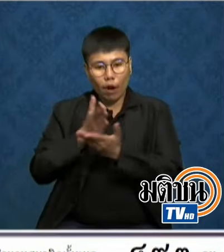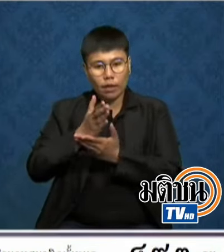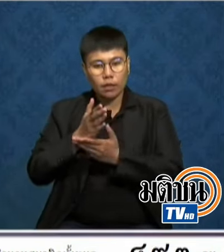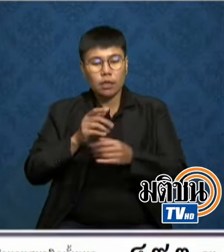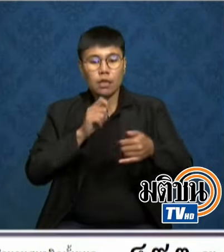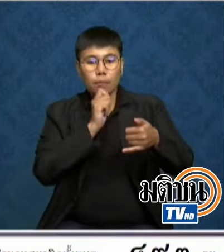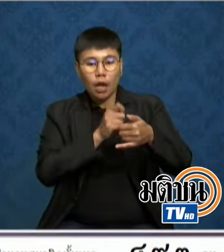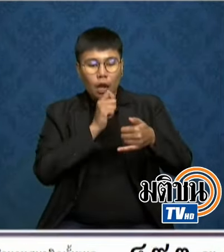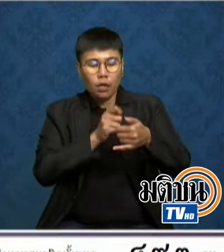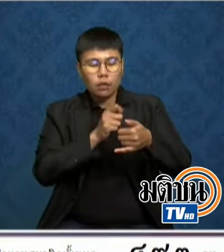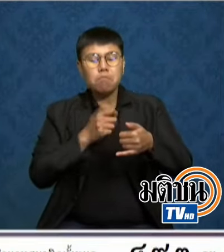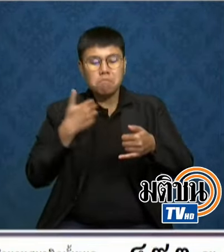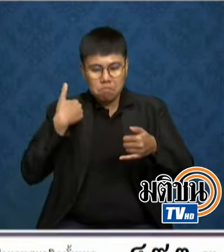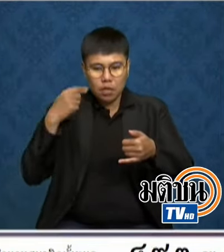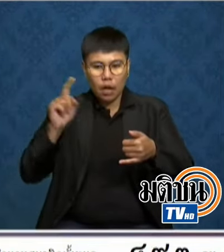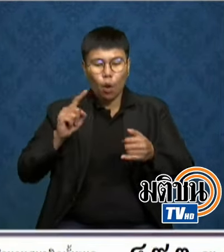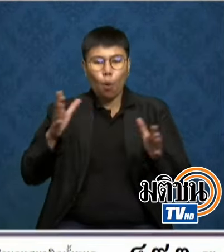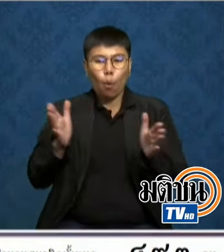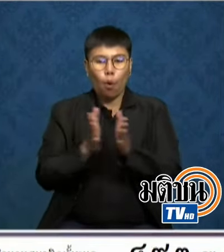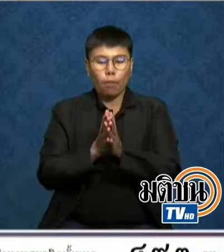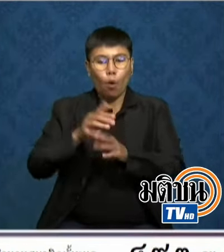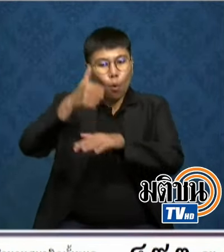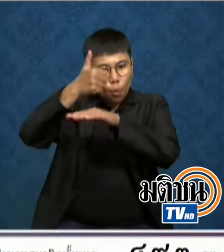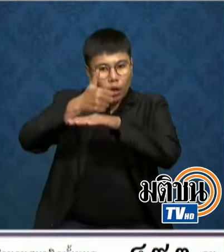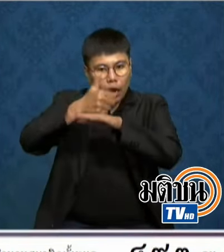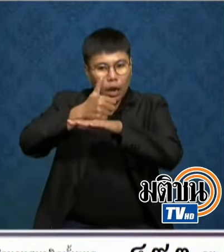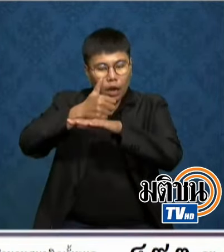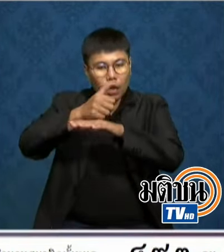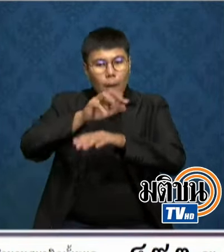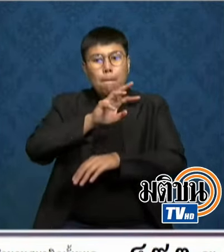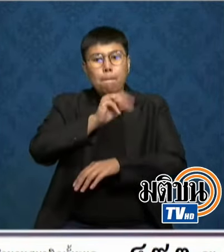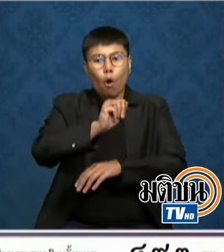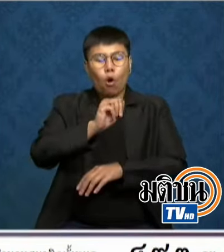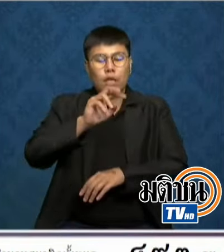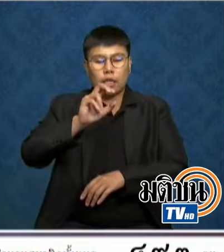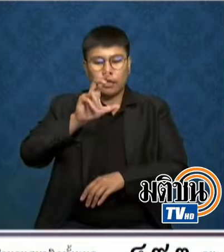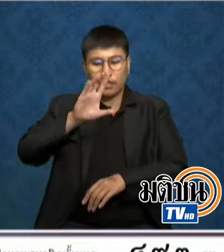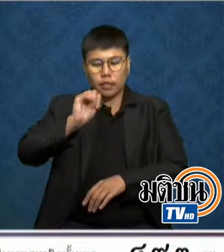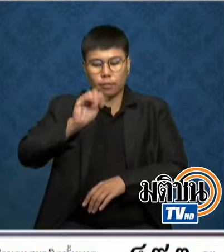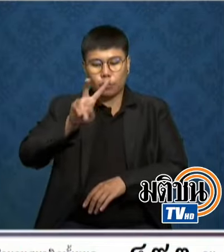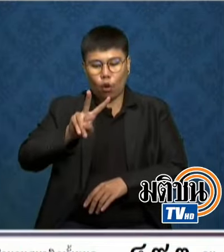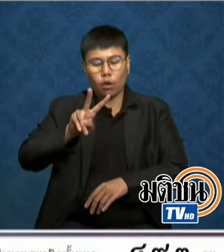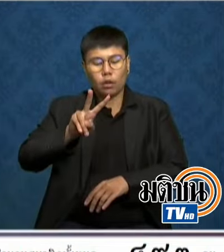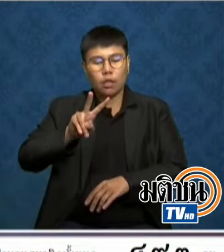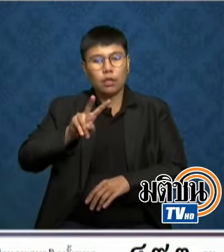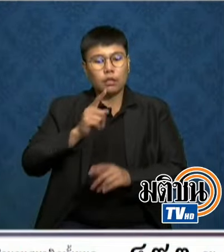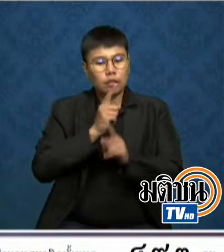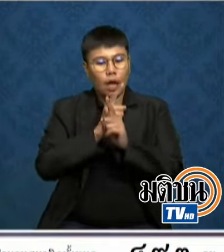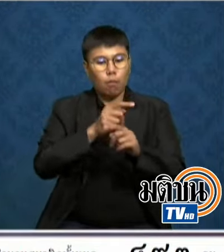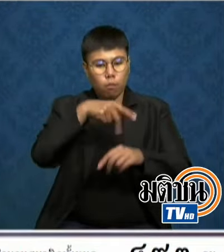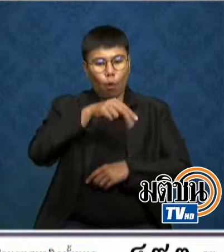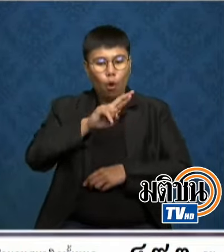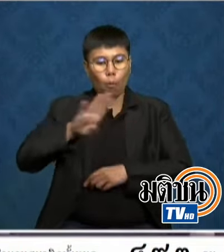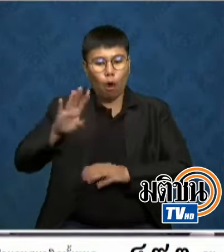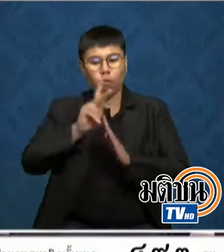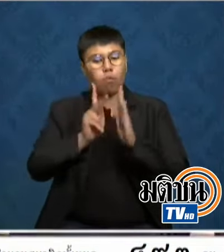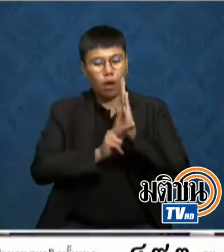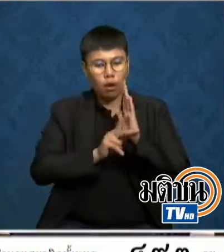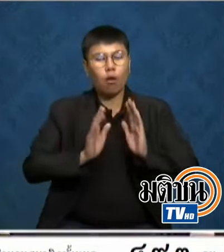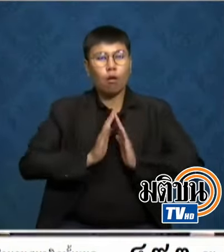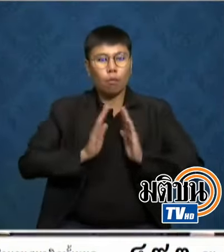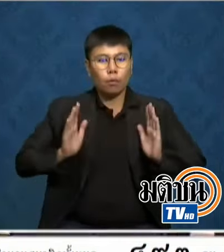นเพื่อดำเนินคดีกับผู้ที่เกี่ยวข้องรวมทั้งผู้บังคับบัญชาในมาตรา42ตามพรบอุ้มหายอย่างไม่มีการยกเว้น